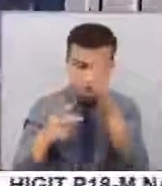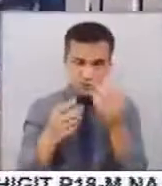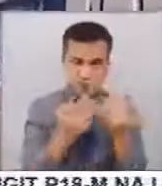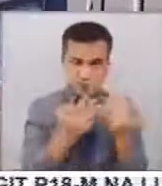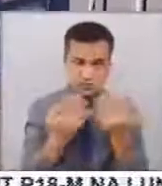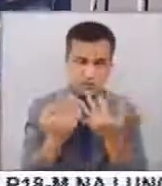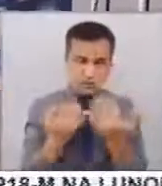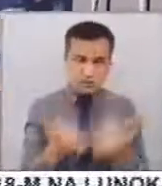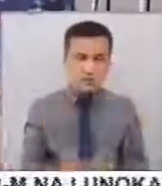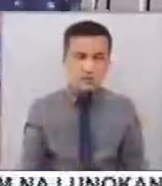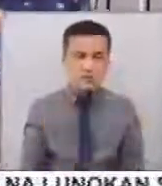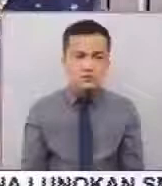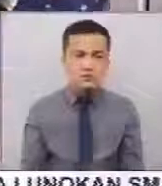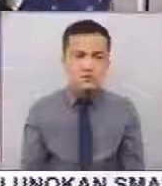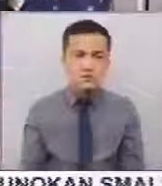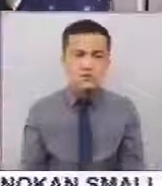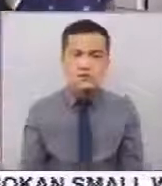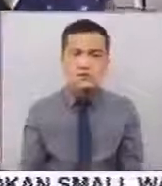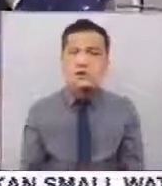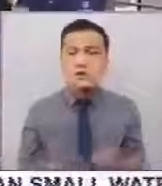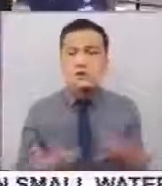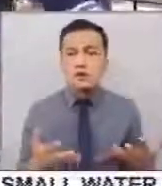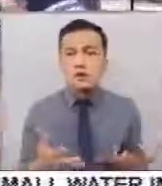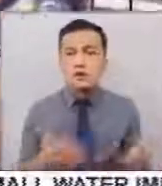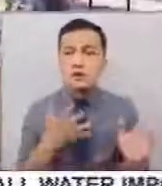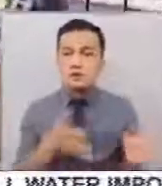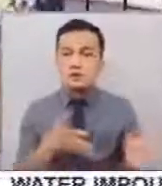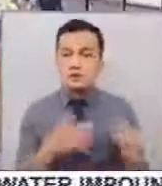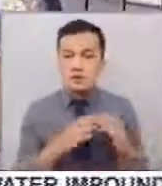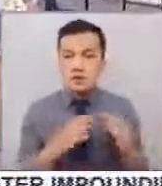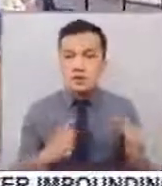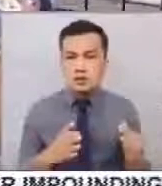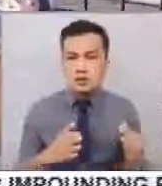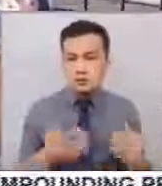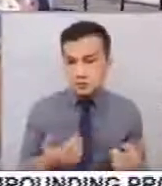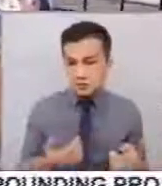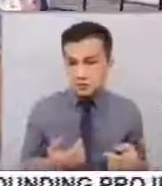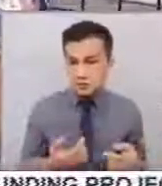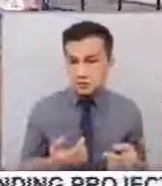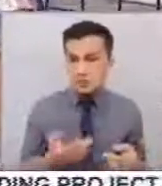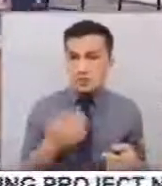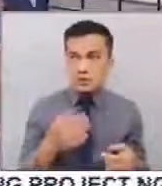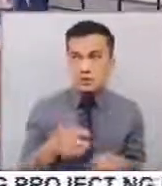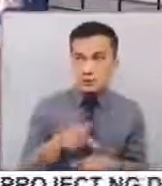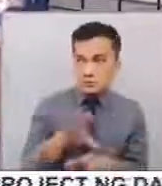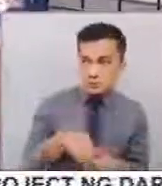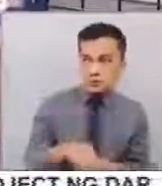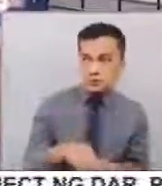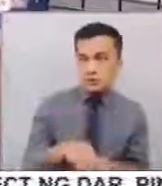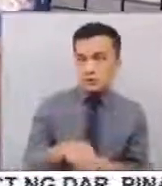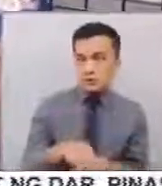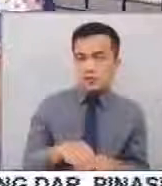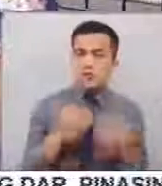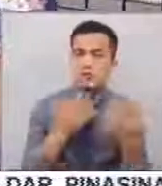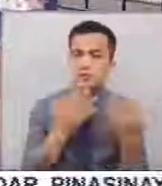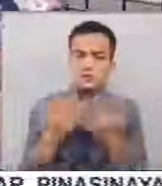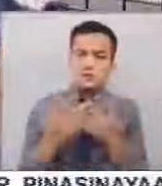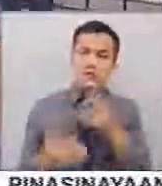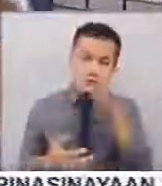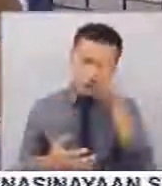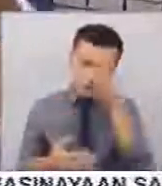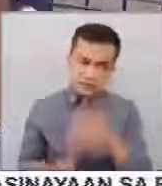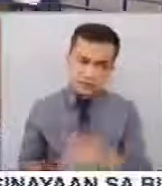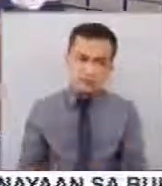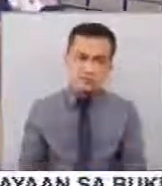po kasi maiwanan sa bahay po. Kaya po sinama na po namin, tsaka birthday po kasi ng father namin.